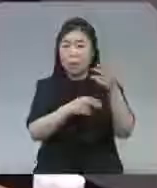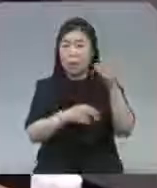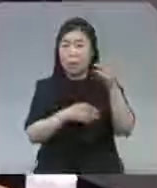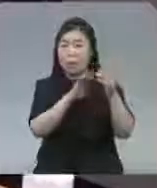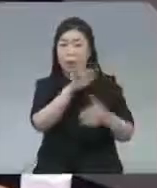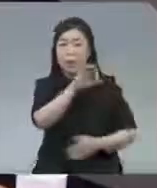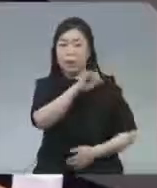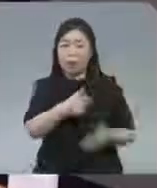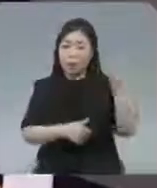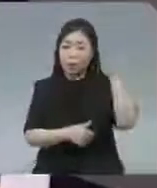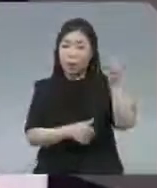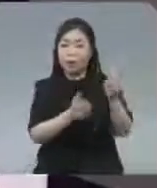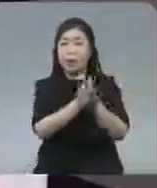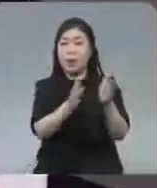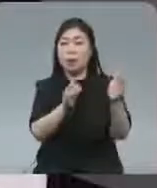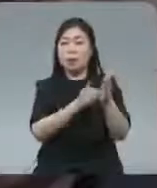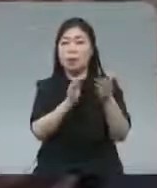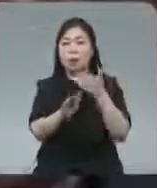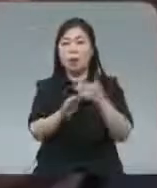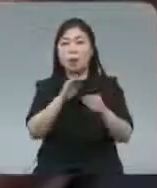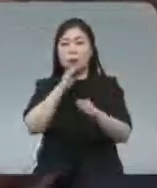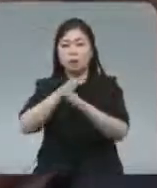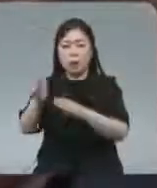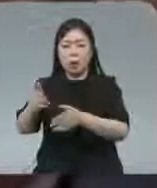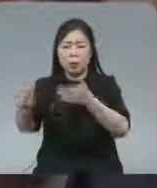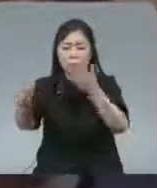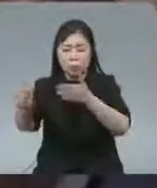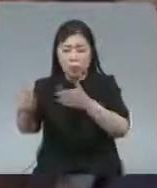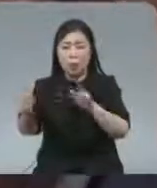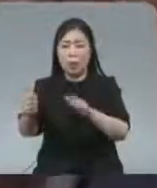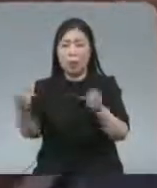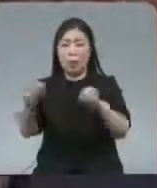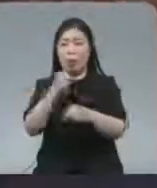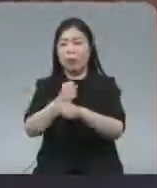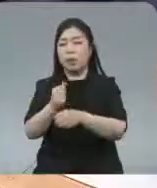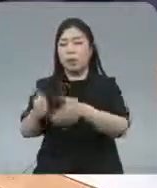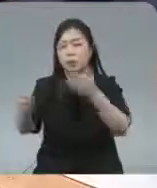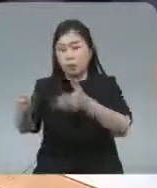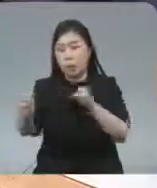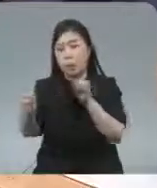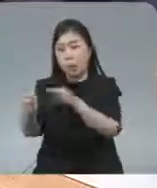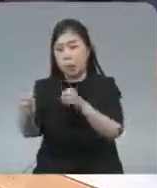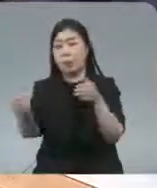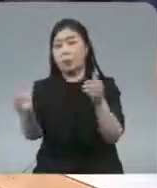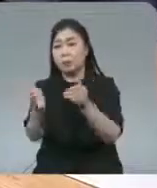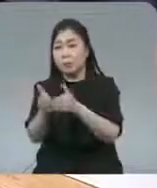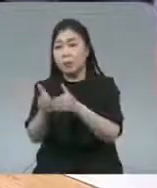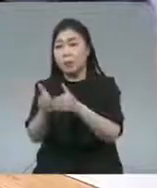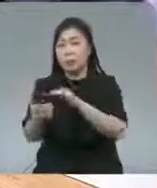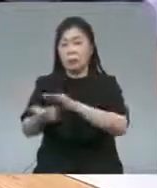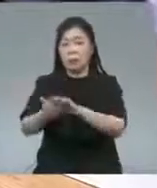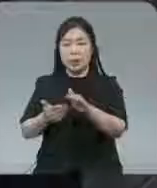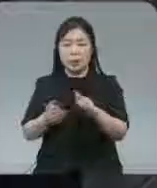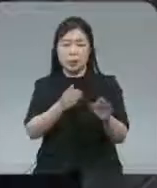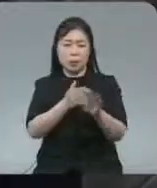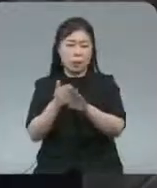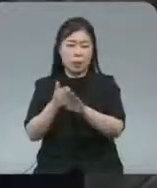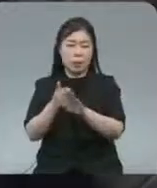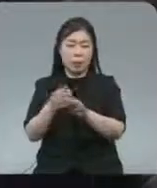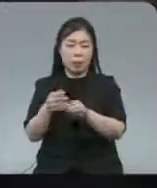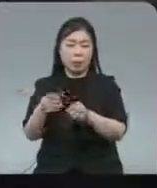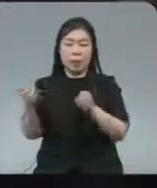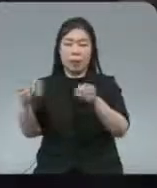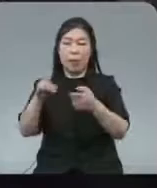antara kedua Korea sebagaimana yang telah dilaporkan sebelumnya reuters melansir berita tersebut dengan mengutip sejumlah sumber pemerintah